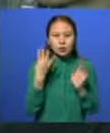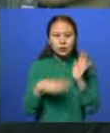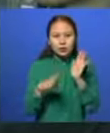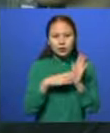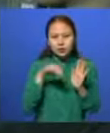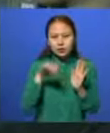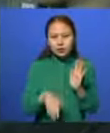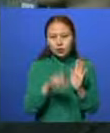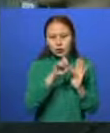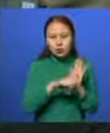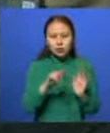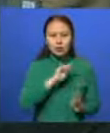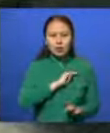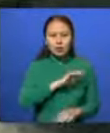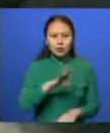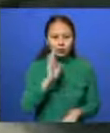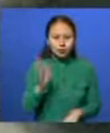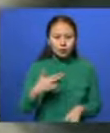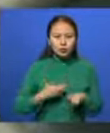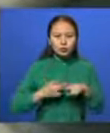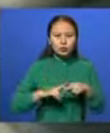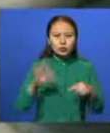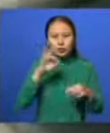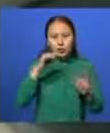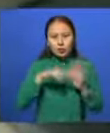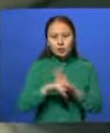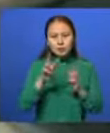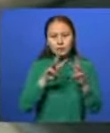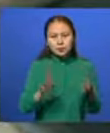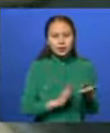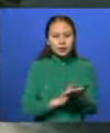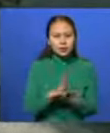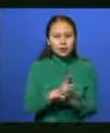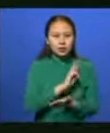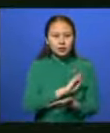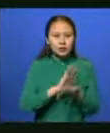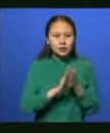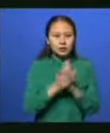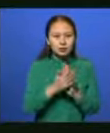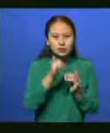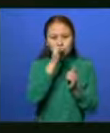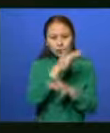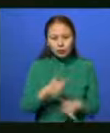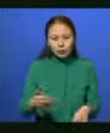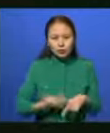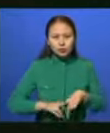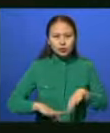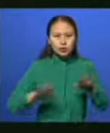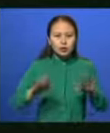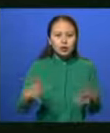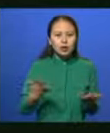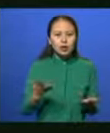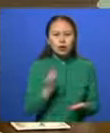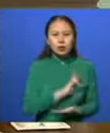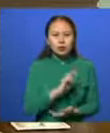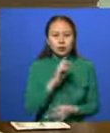мың кенші жұмыссыз қалу қаупі бар. Ал кеншілер министрлер кабинетінің бұл уәжімен түбегейлі келіспей отыр. Жұмысшылар қайта құрылымдау